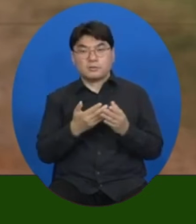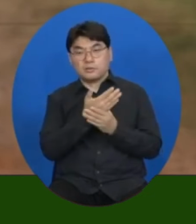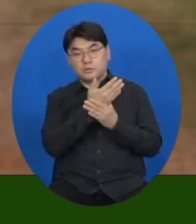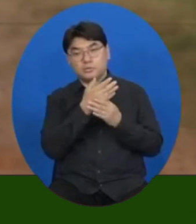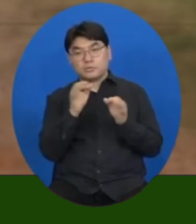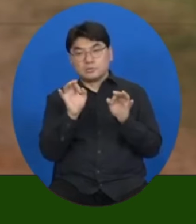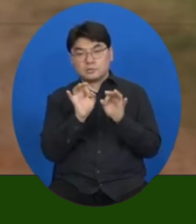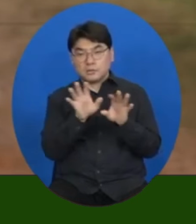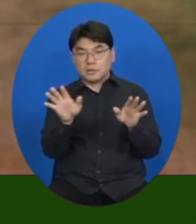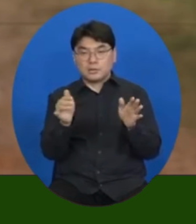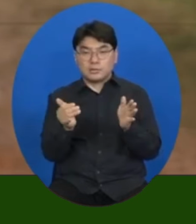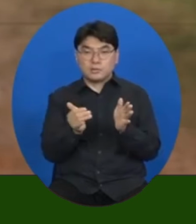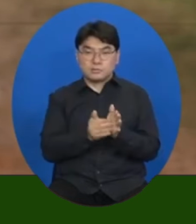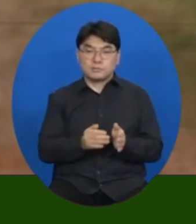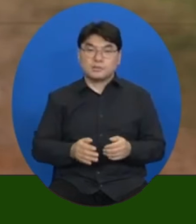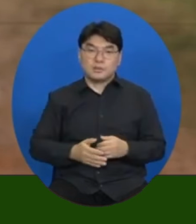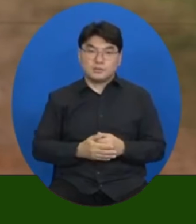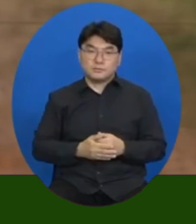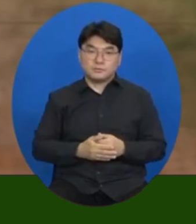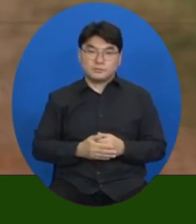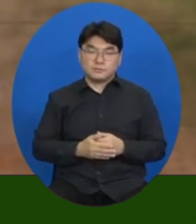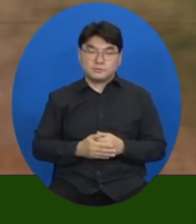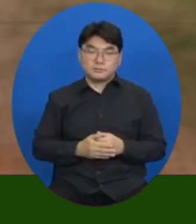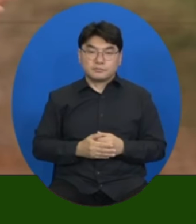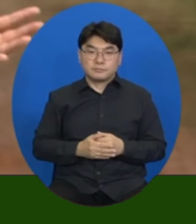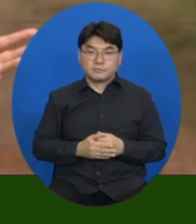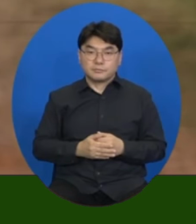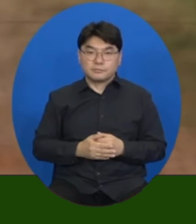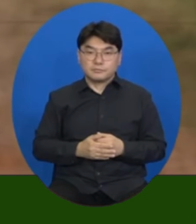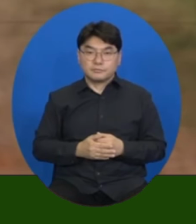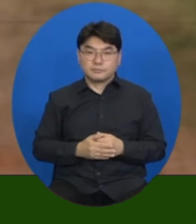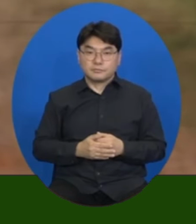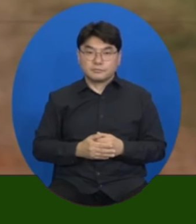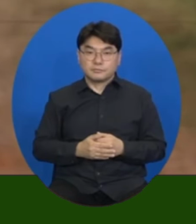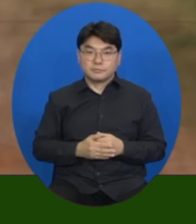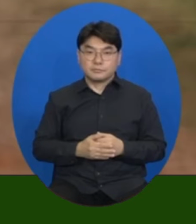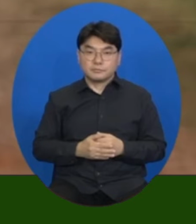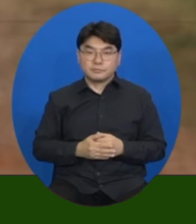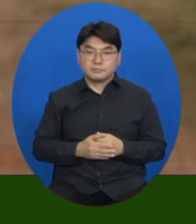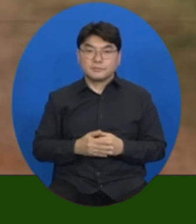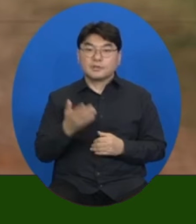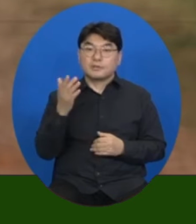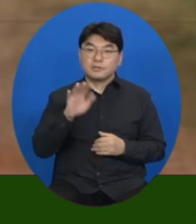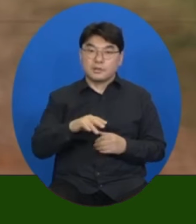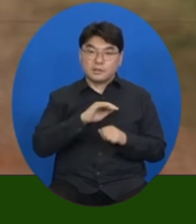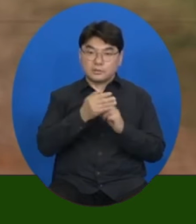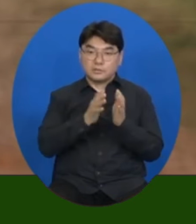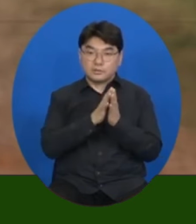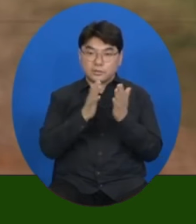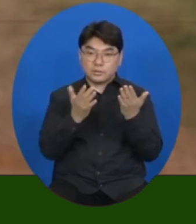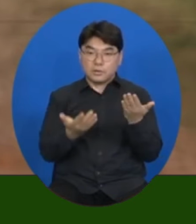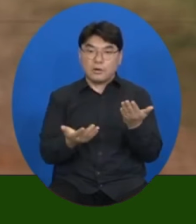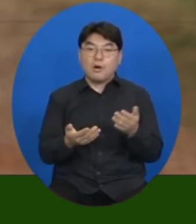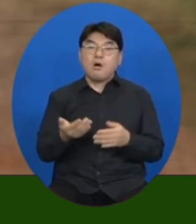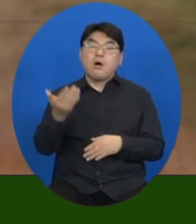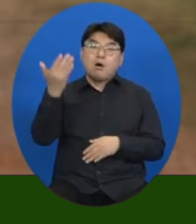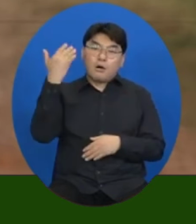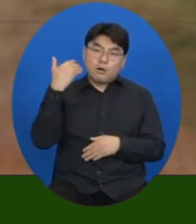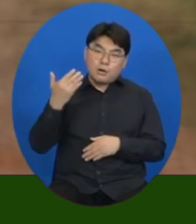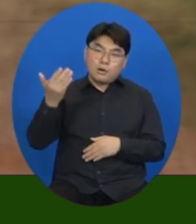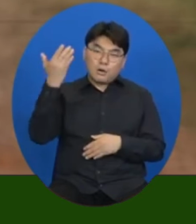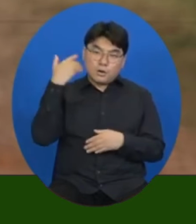그렇고 나왔는데 틀린 내용이 나와서 사라진 책들도 많지요 그러나 성경은 지난 수천년간